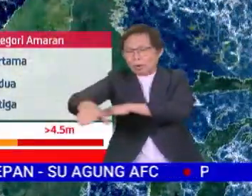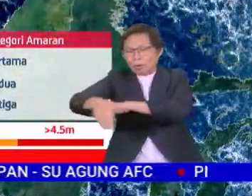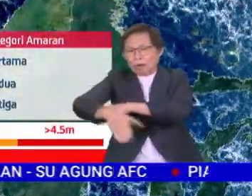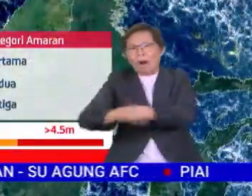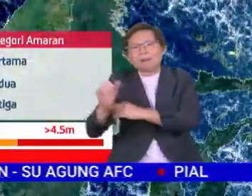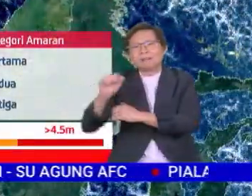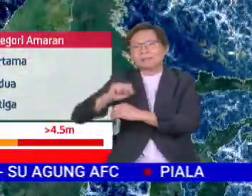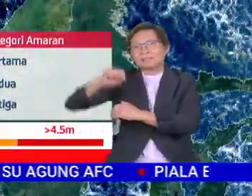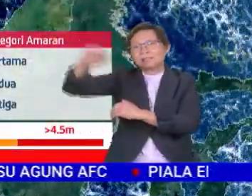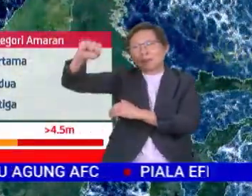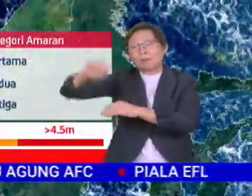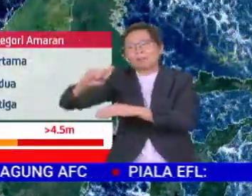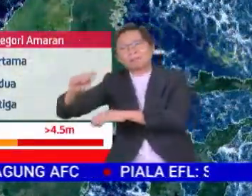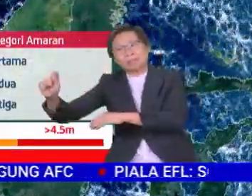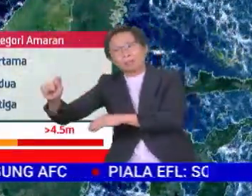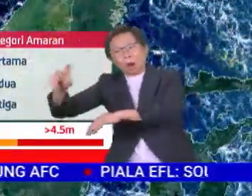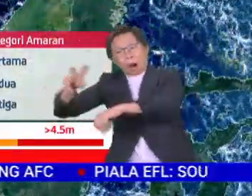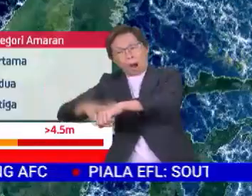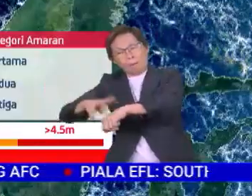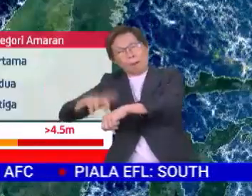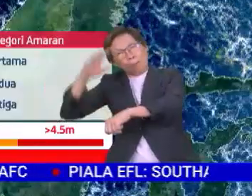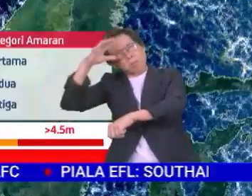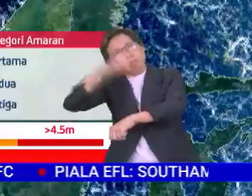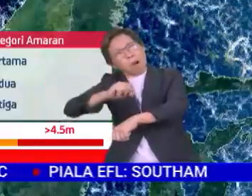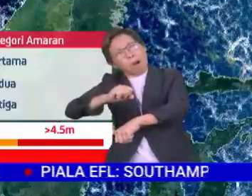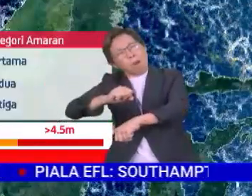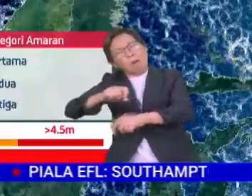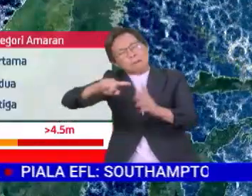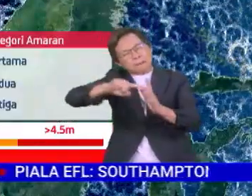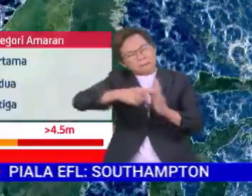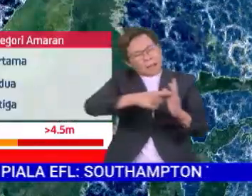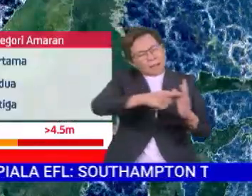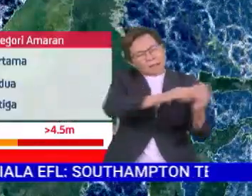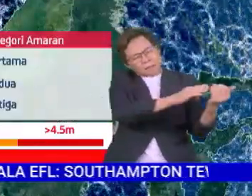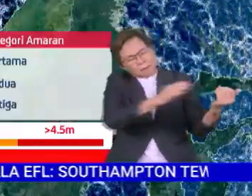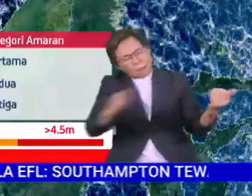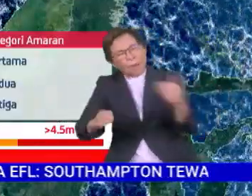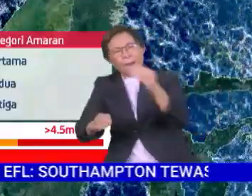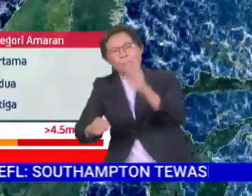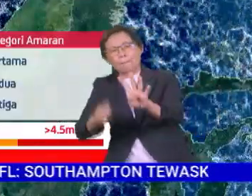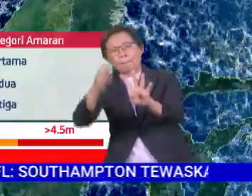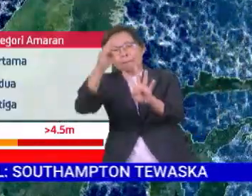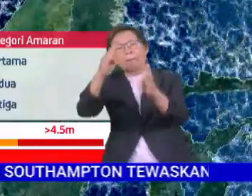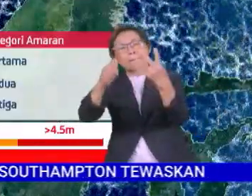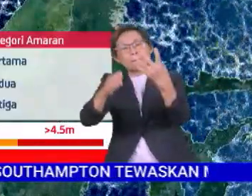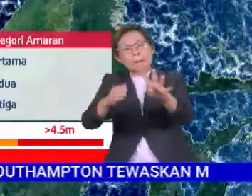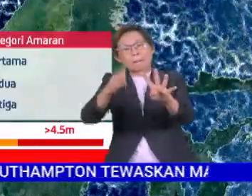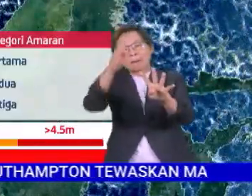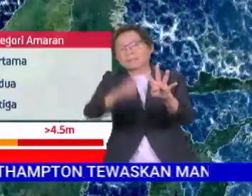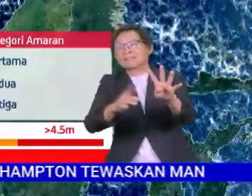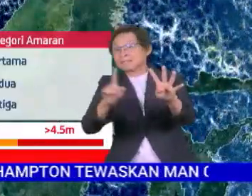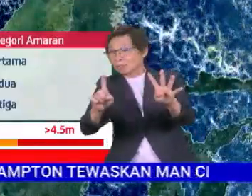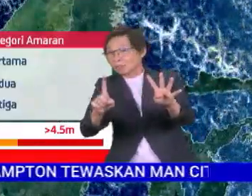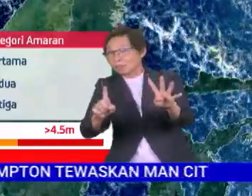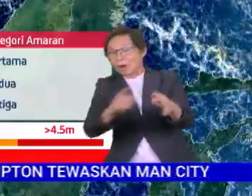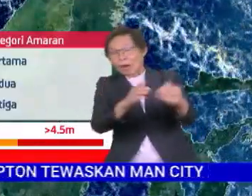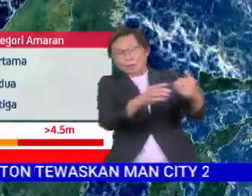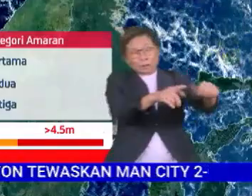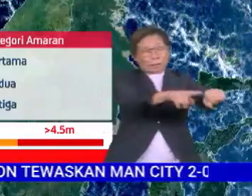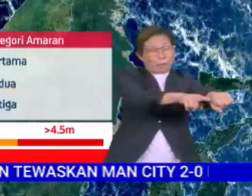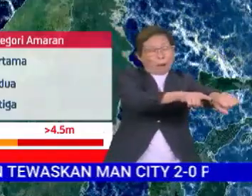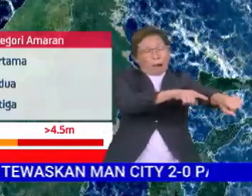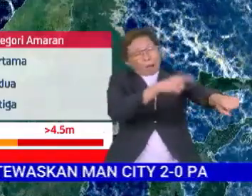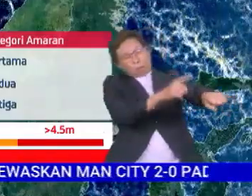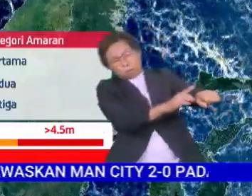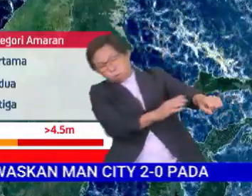perairan Sabah Timur. Amaran ini dijangka akan berkuat kuasa sehingga 14 Januari nanti. Dan di sepanjang tempoh